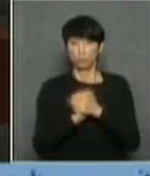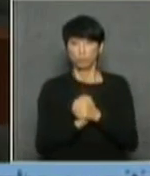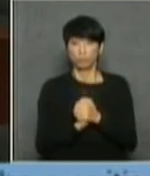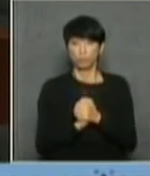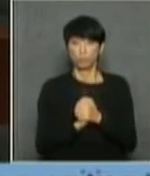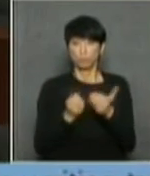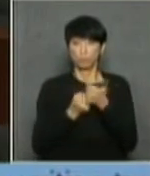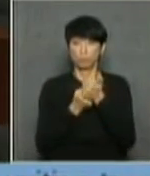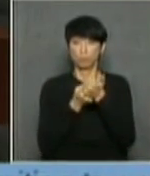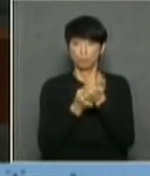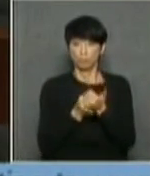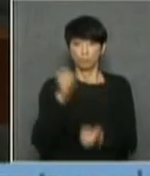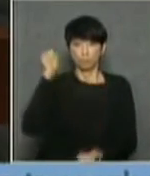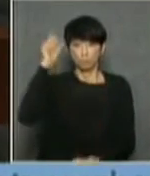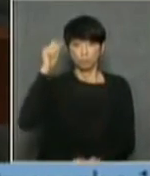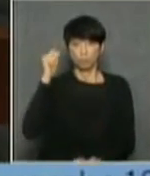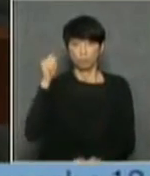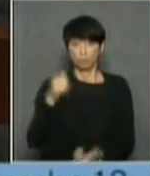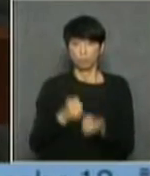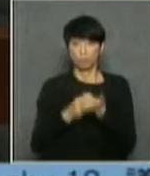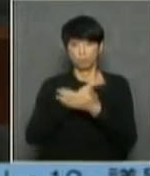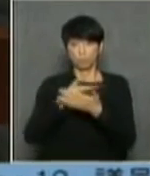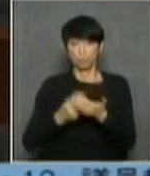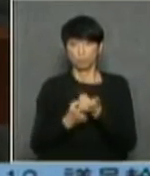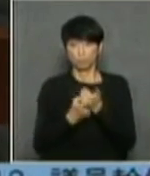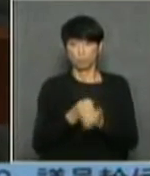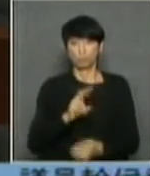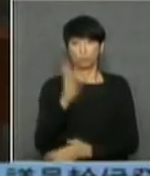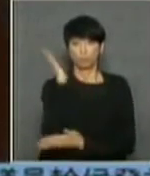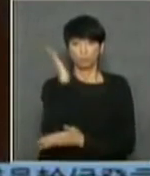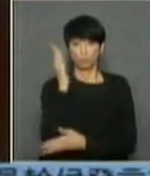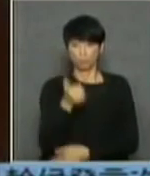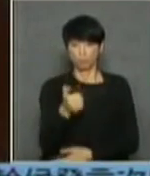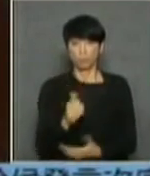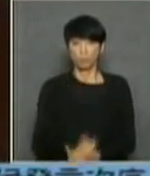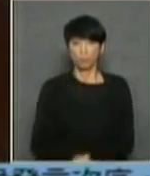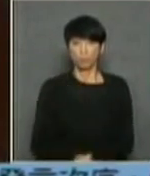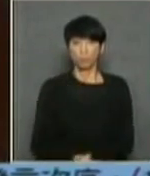是修正議案。主席，本人謹此陳辭，多謝主席。 陳志全議員。